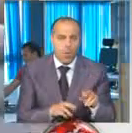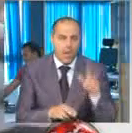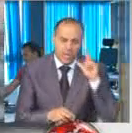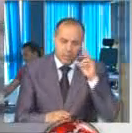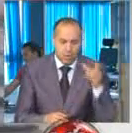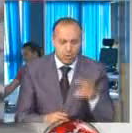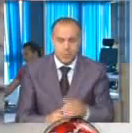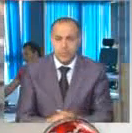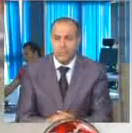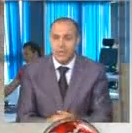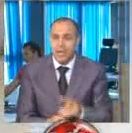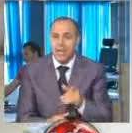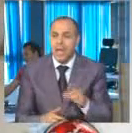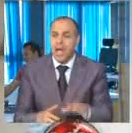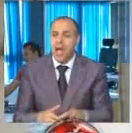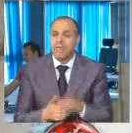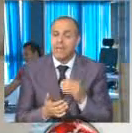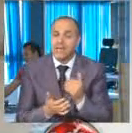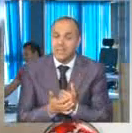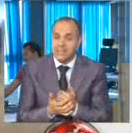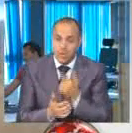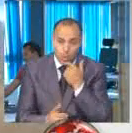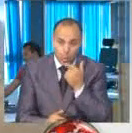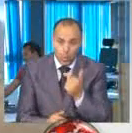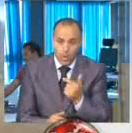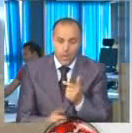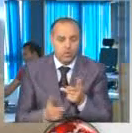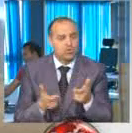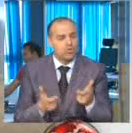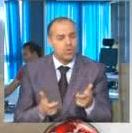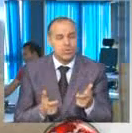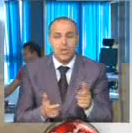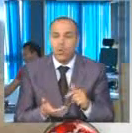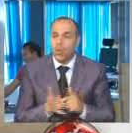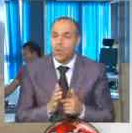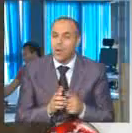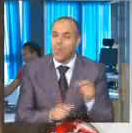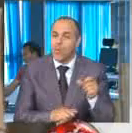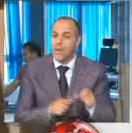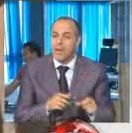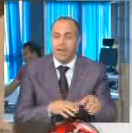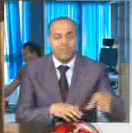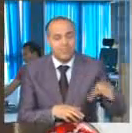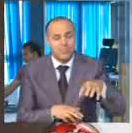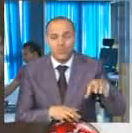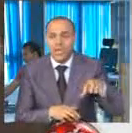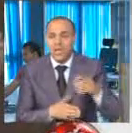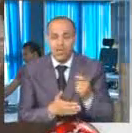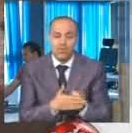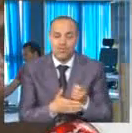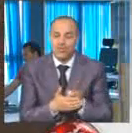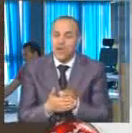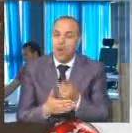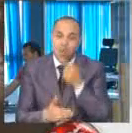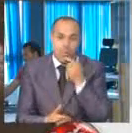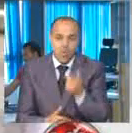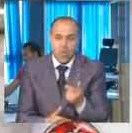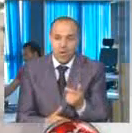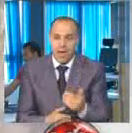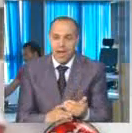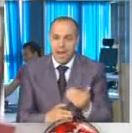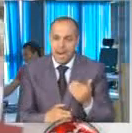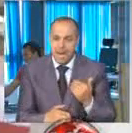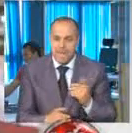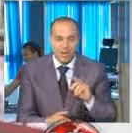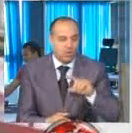الليبيين. هذه التظاهرة الاقتصادية أتاحت الفرصة لمواطني المنطقة لاقتناء حاجياتهم قبل